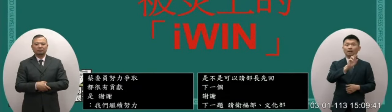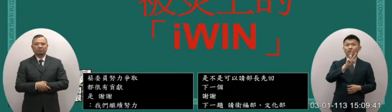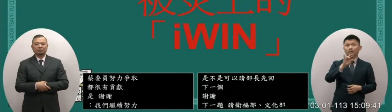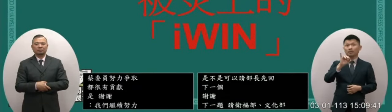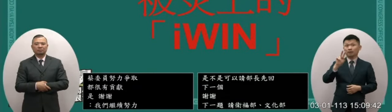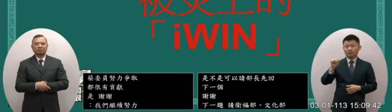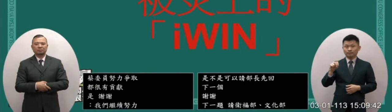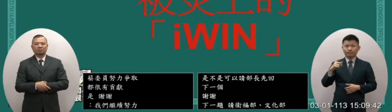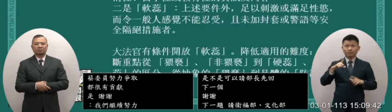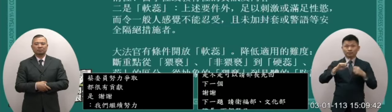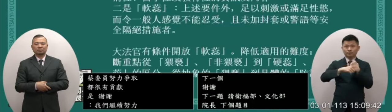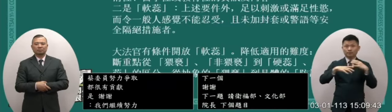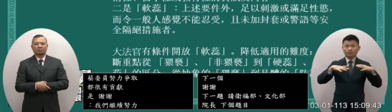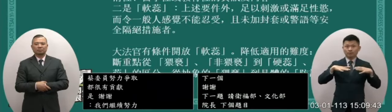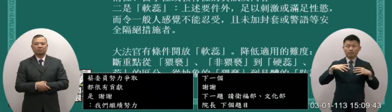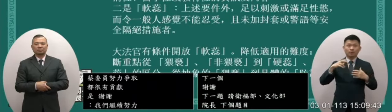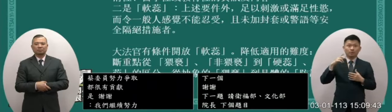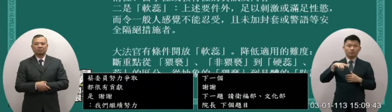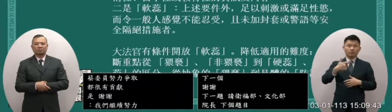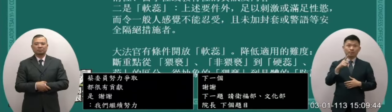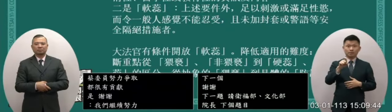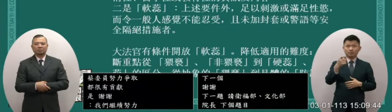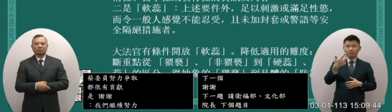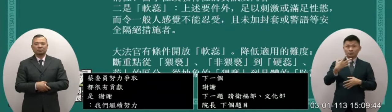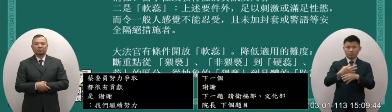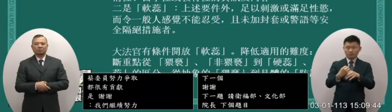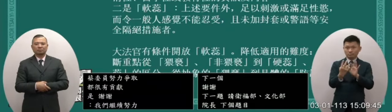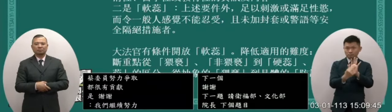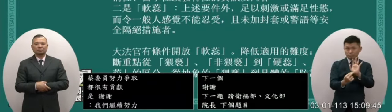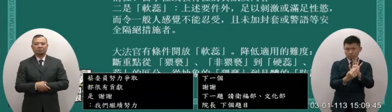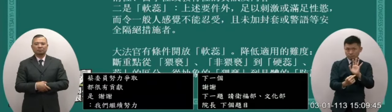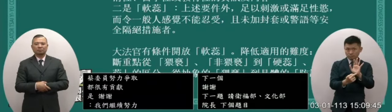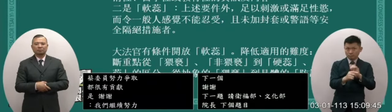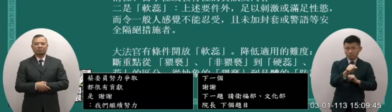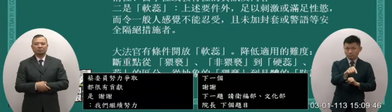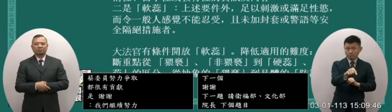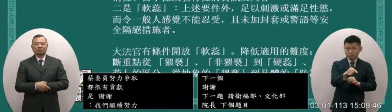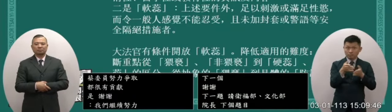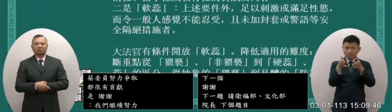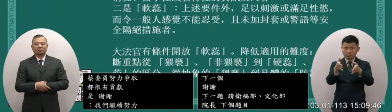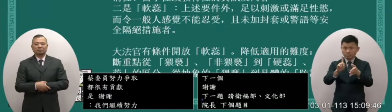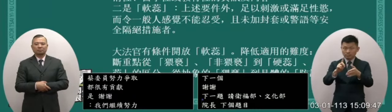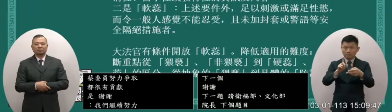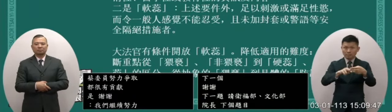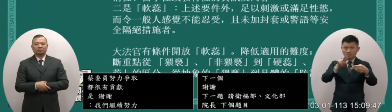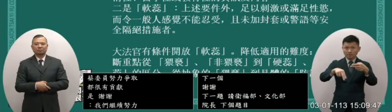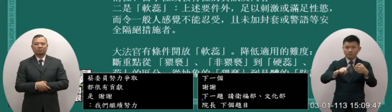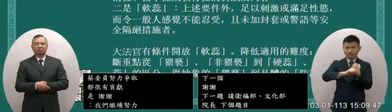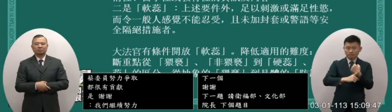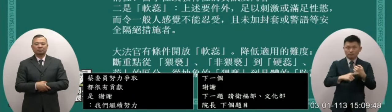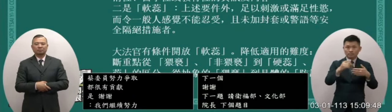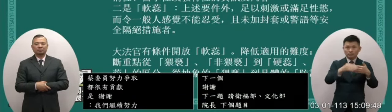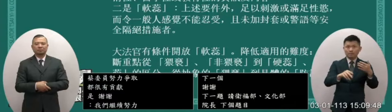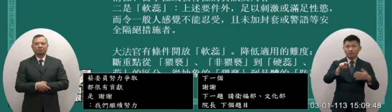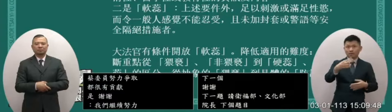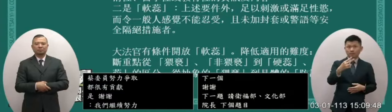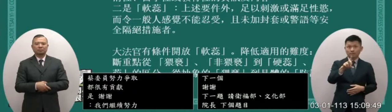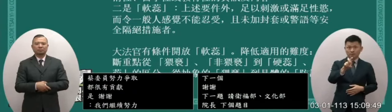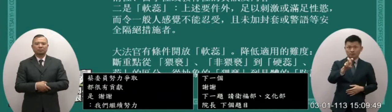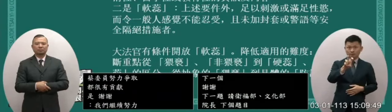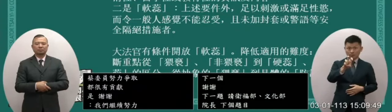从大法官617号解释，事实上617解释就是针对刑法